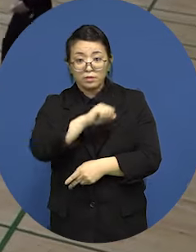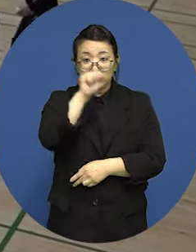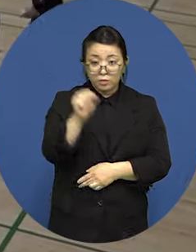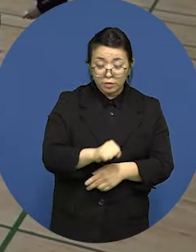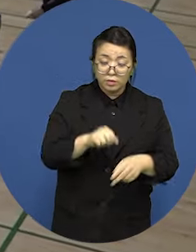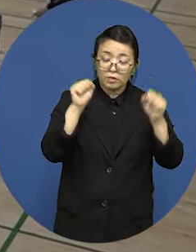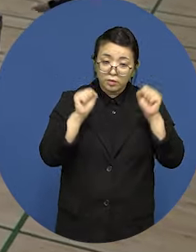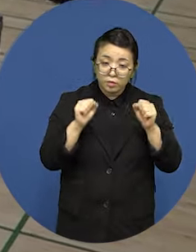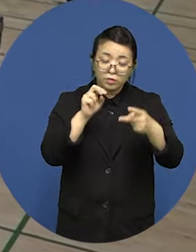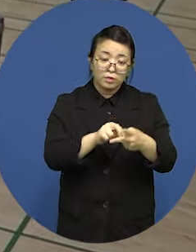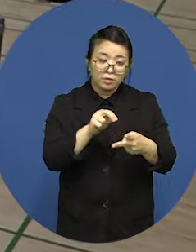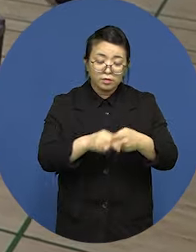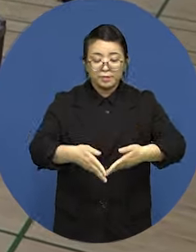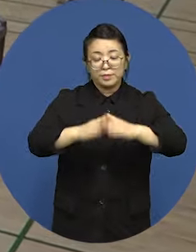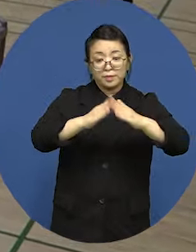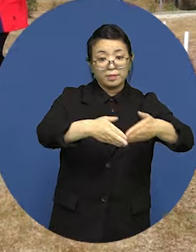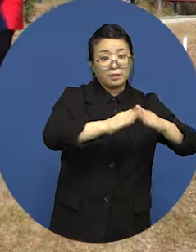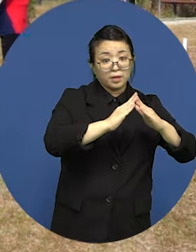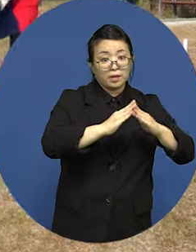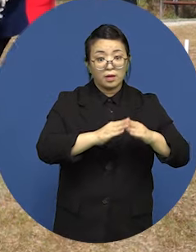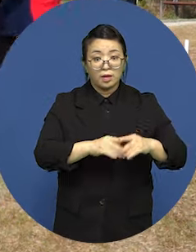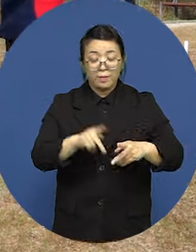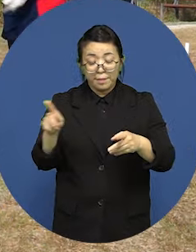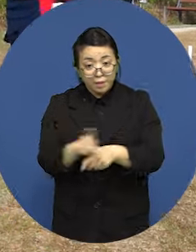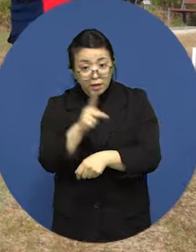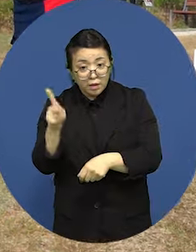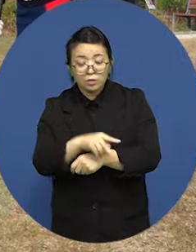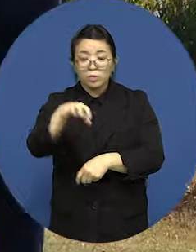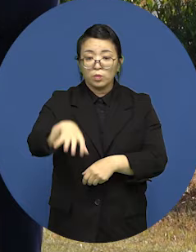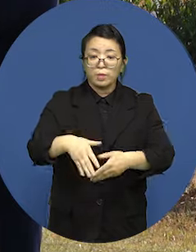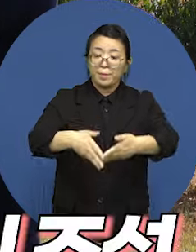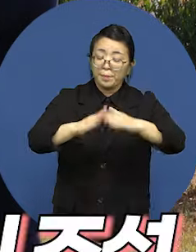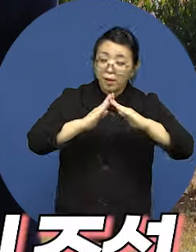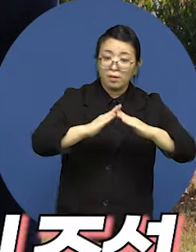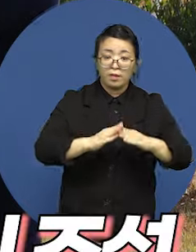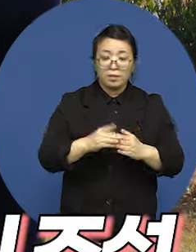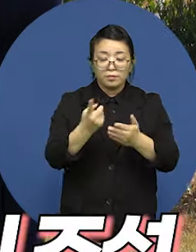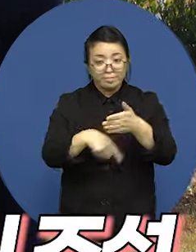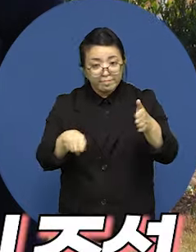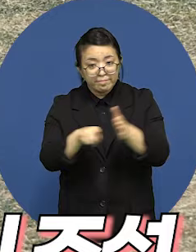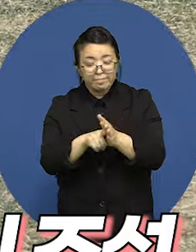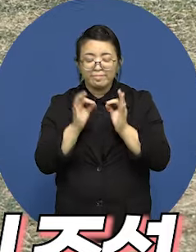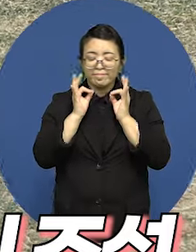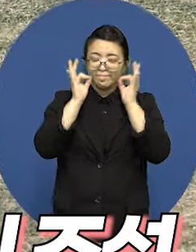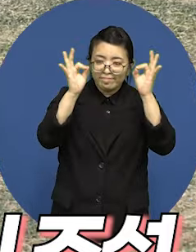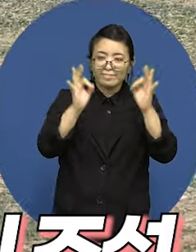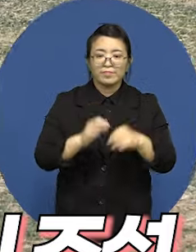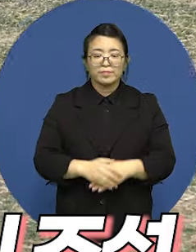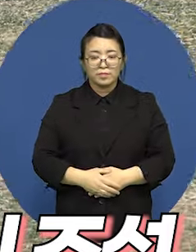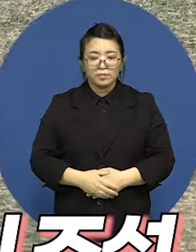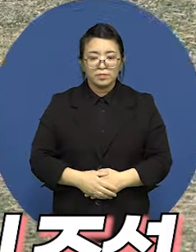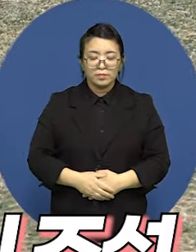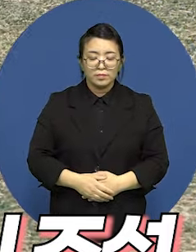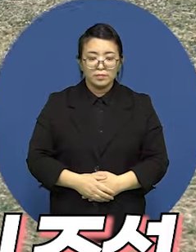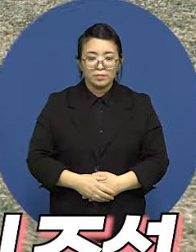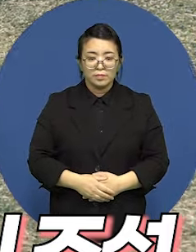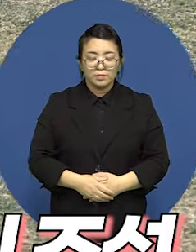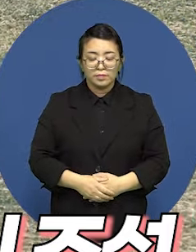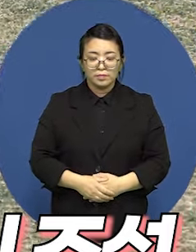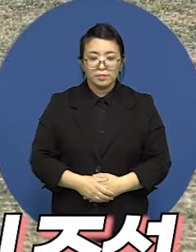문화와 스포츠 활성화에 기여하고 있고요. 파크골프장 양성화와 확충을 통해 힐링체육도시를 조성하고